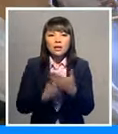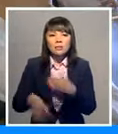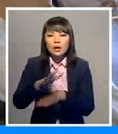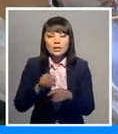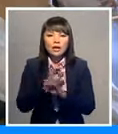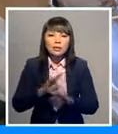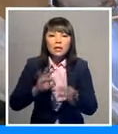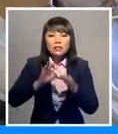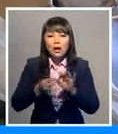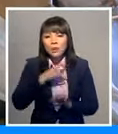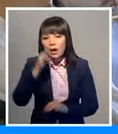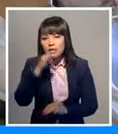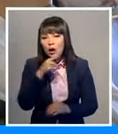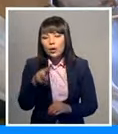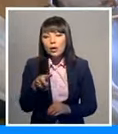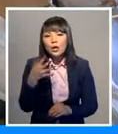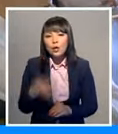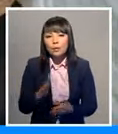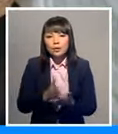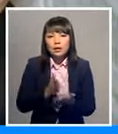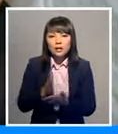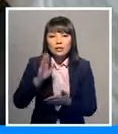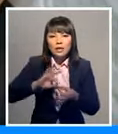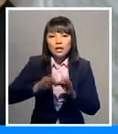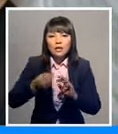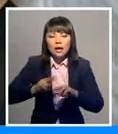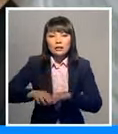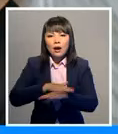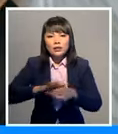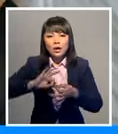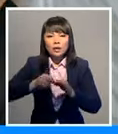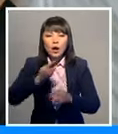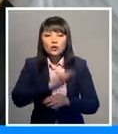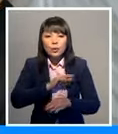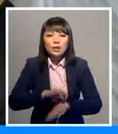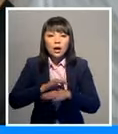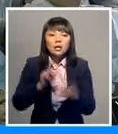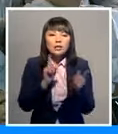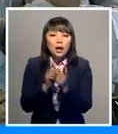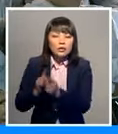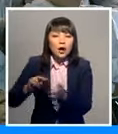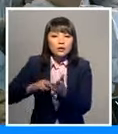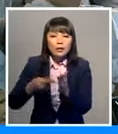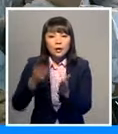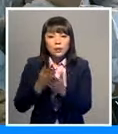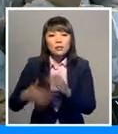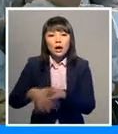маңызы жайлы айтып берді. Қазақстан 2050 жалпыұлттық қозғалысы қолға алған бұл жоба аясында өзге де кездесулер жоспарланған.